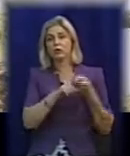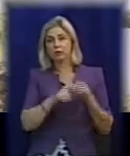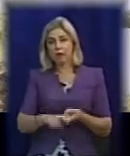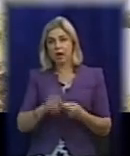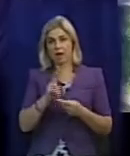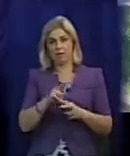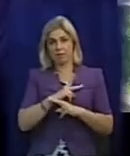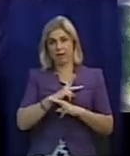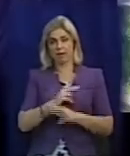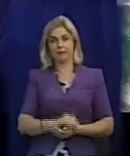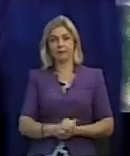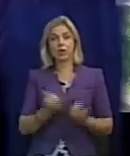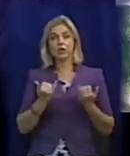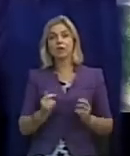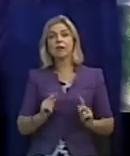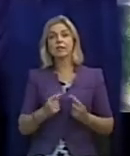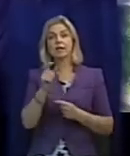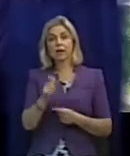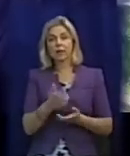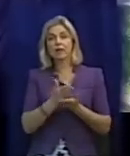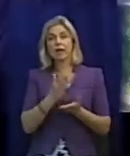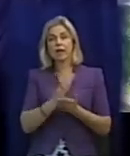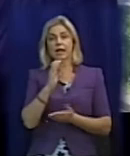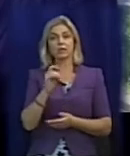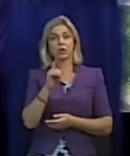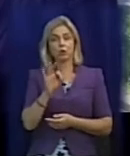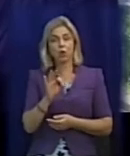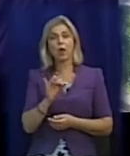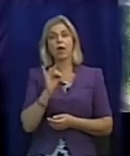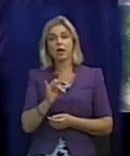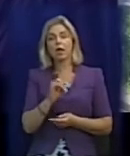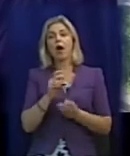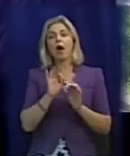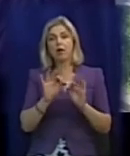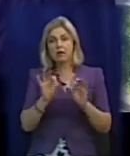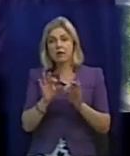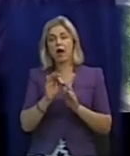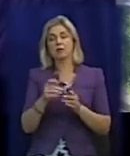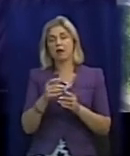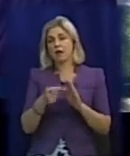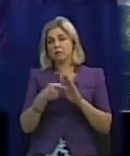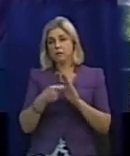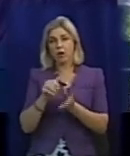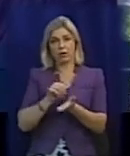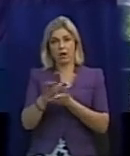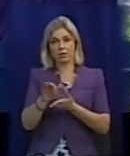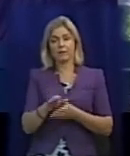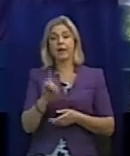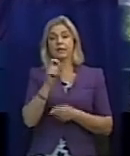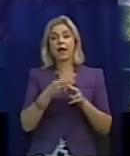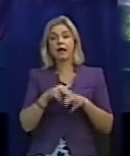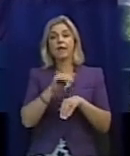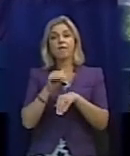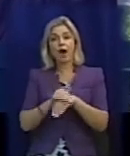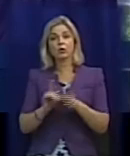біологічної смерті. Зараз затриманий перебуває у слідчому ізоляторі. Свідчити відмовляється. За вказаним фактом слідчими було розпочато тоді